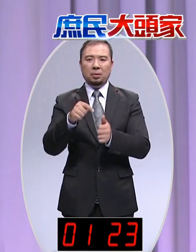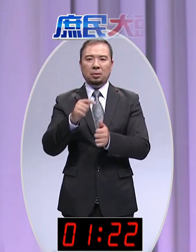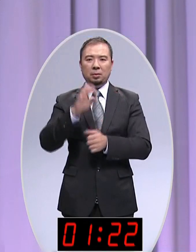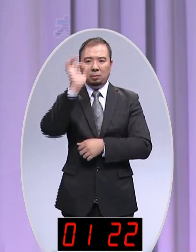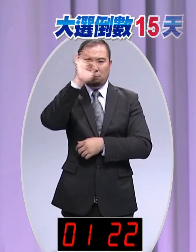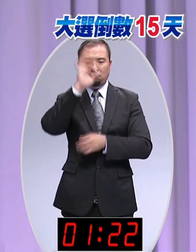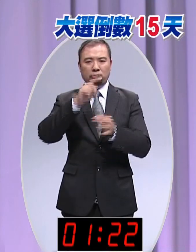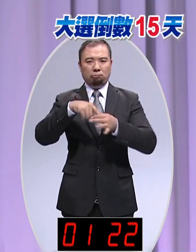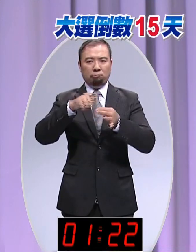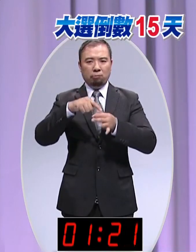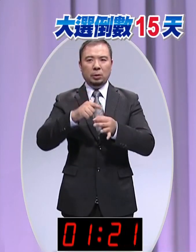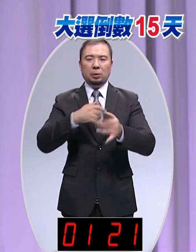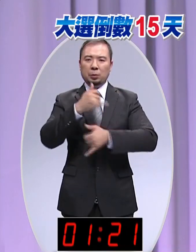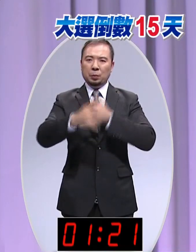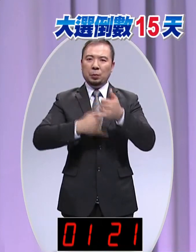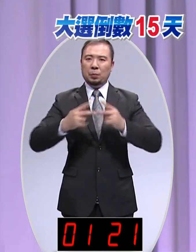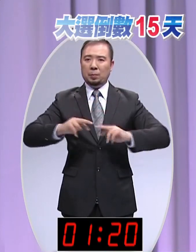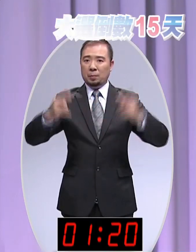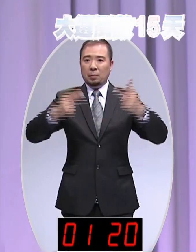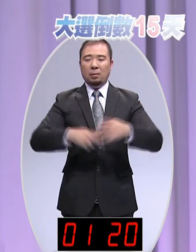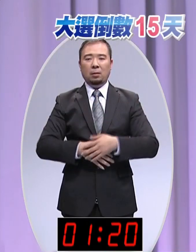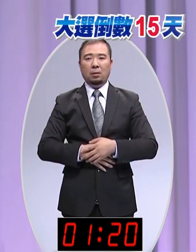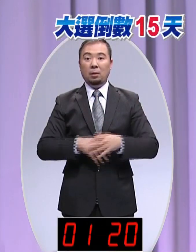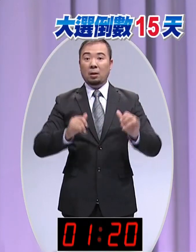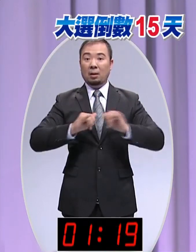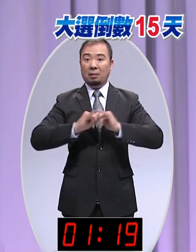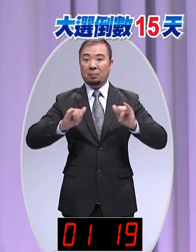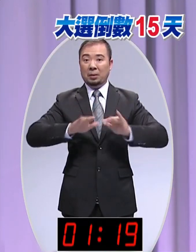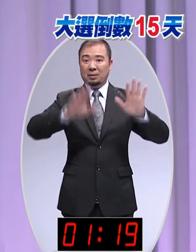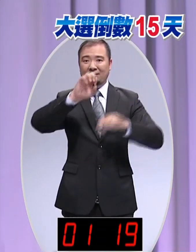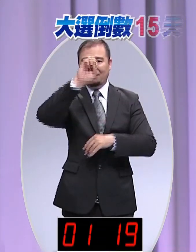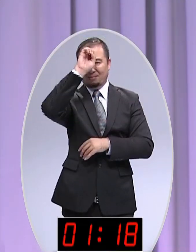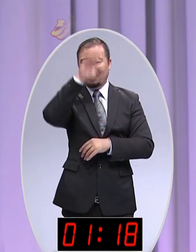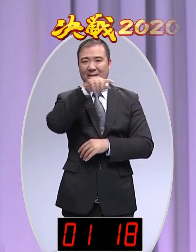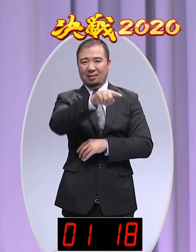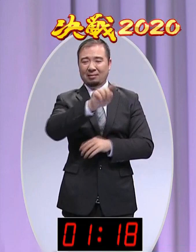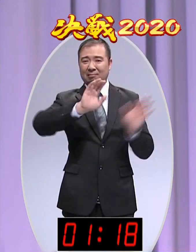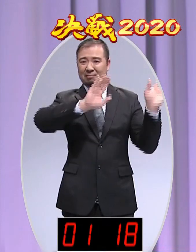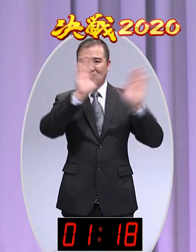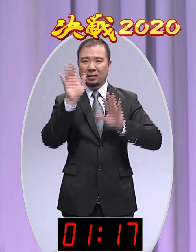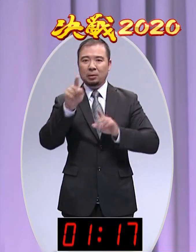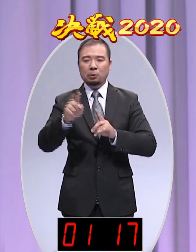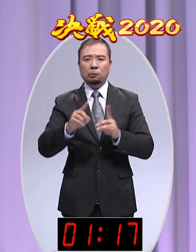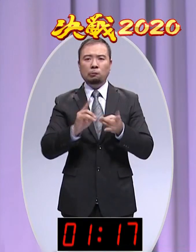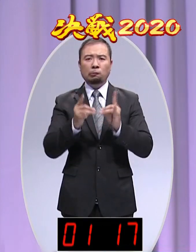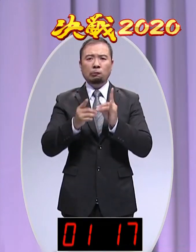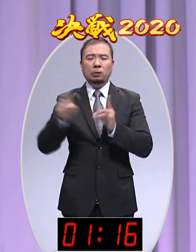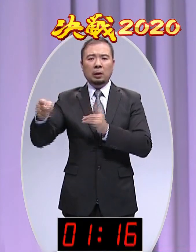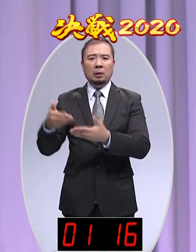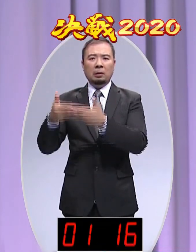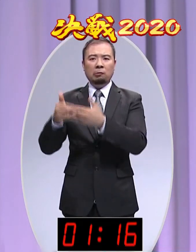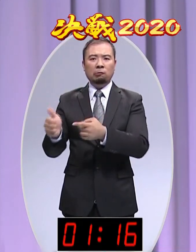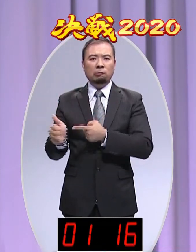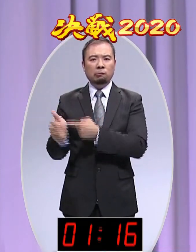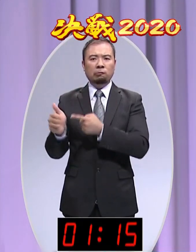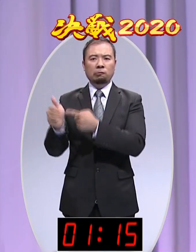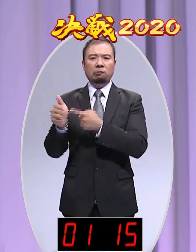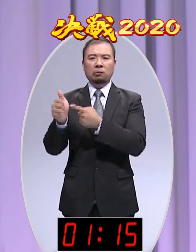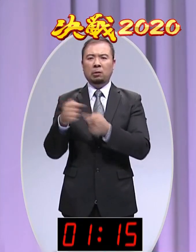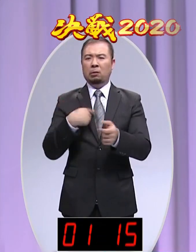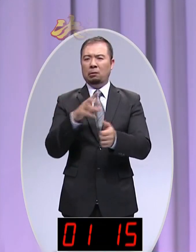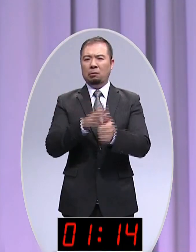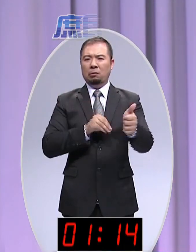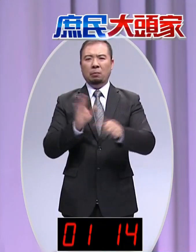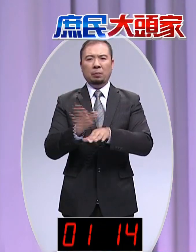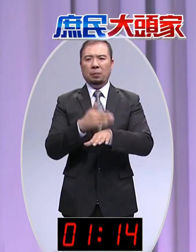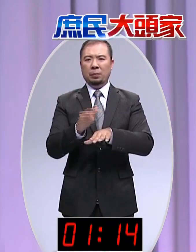最好的日子。我绝对不会采取民进党这种拿刺刀去刺对岸的这样一个做法，一步一